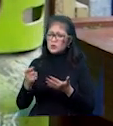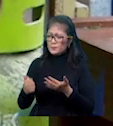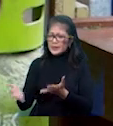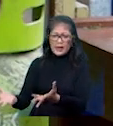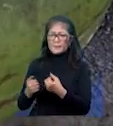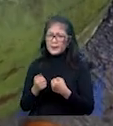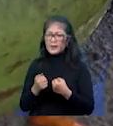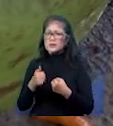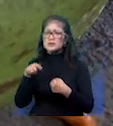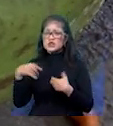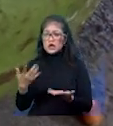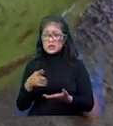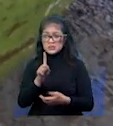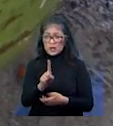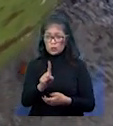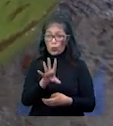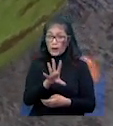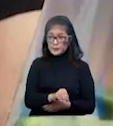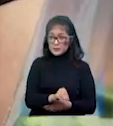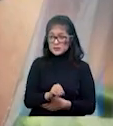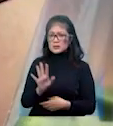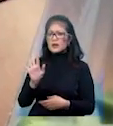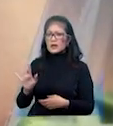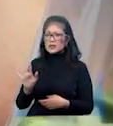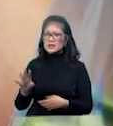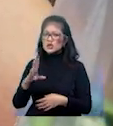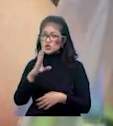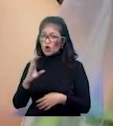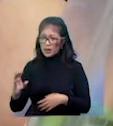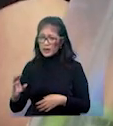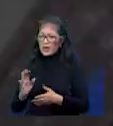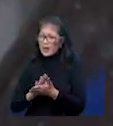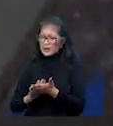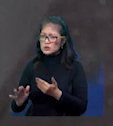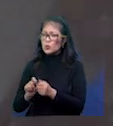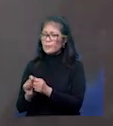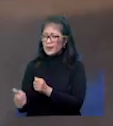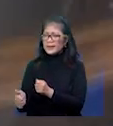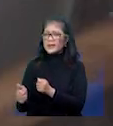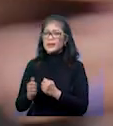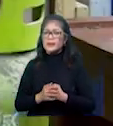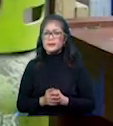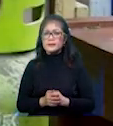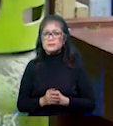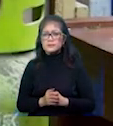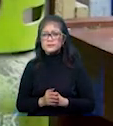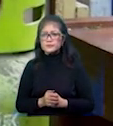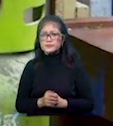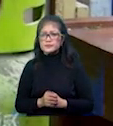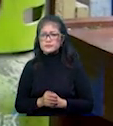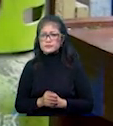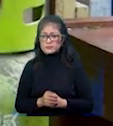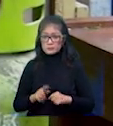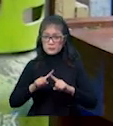langsung beli soal mau tutup beli langsung taruh buat besok gitu nah saran ibu nih terhadap pemerintah utamanya